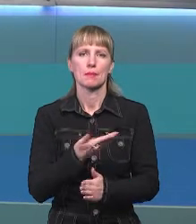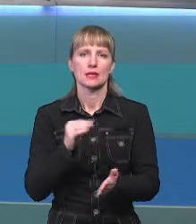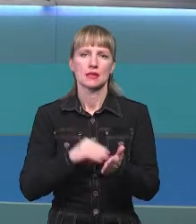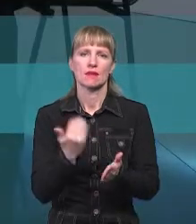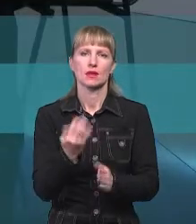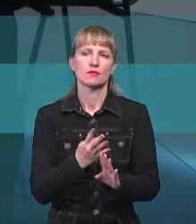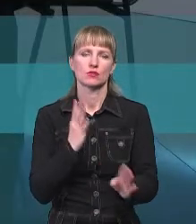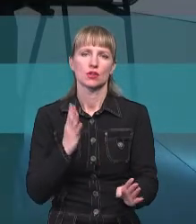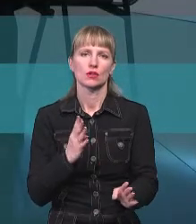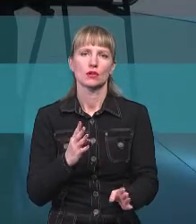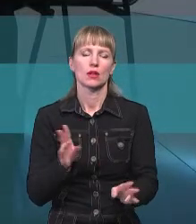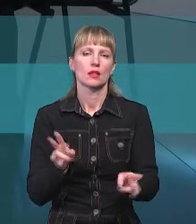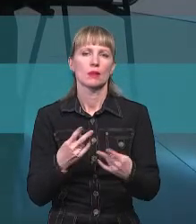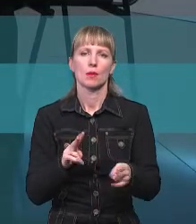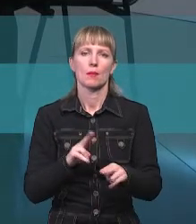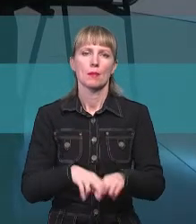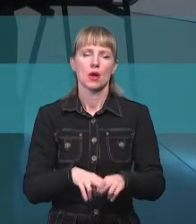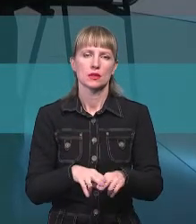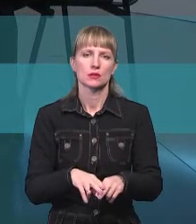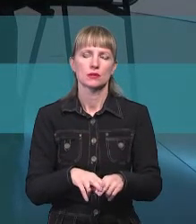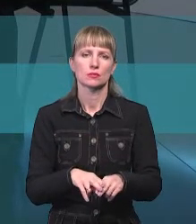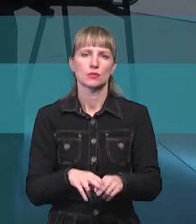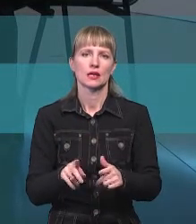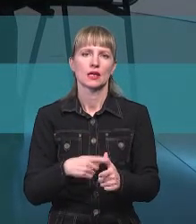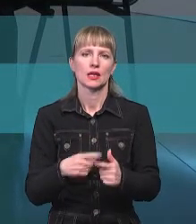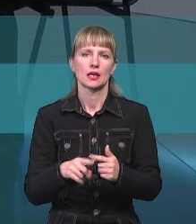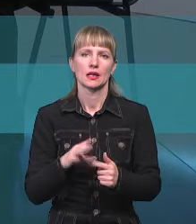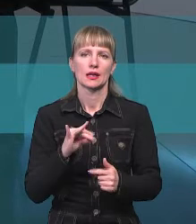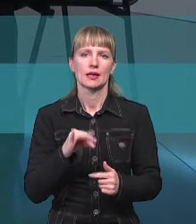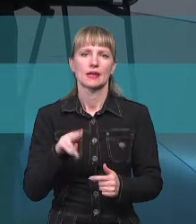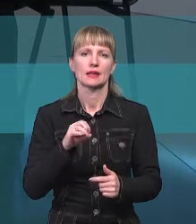в чергу. Тобто навіть не потрібен паспорт або ідентифікаційний номер? Ми віримо.